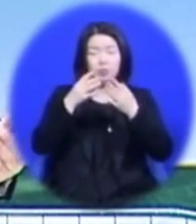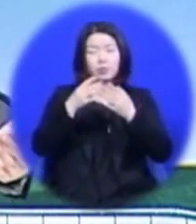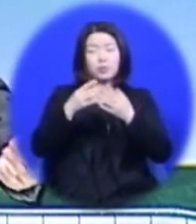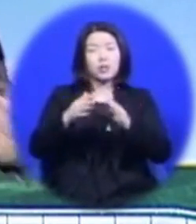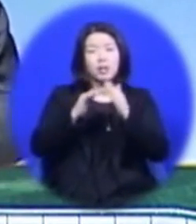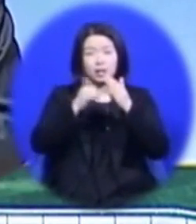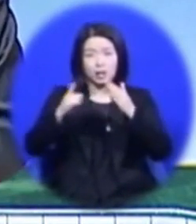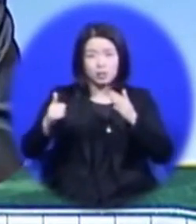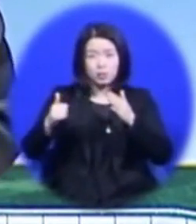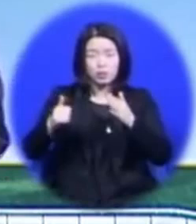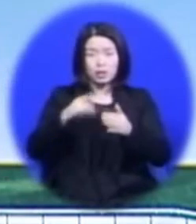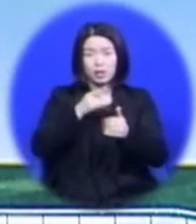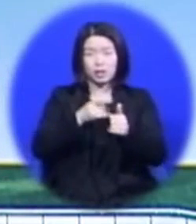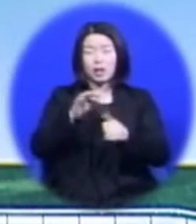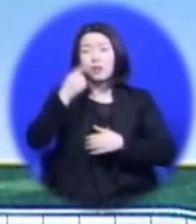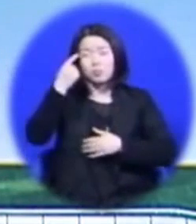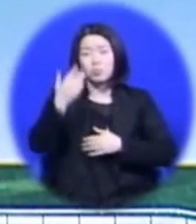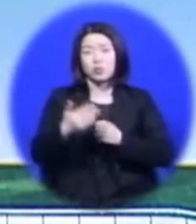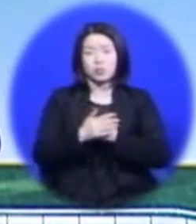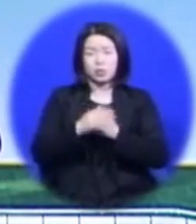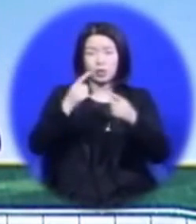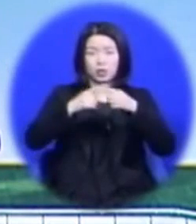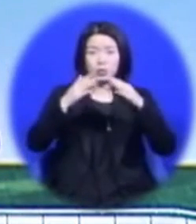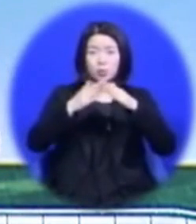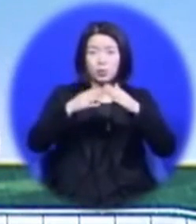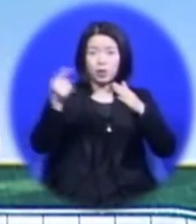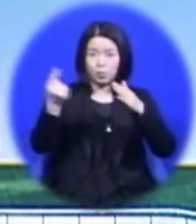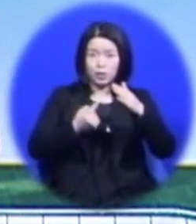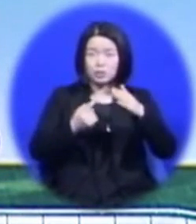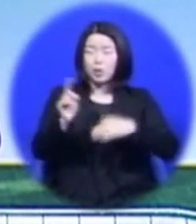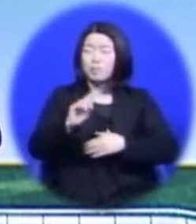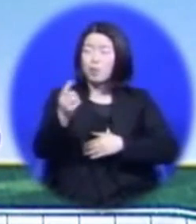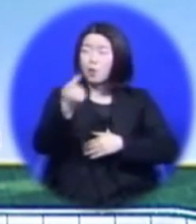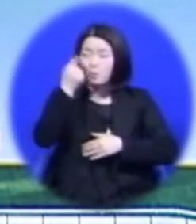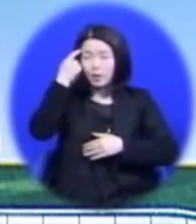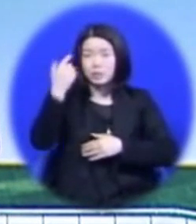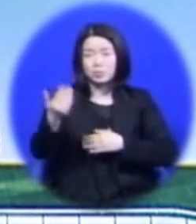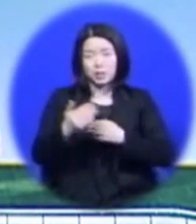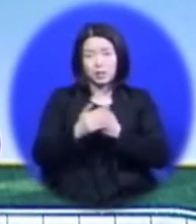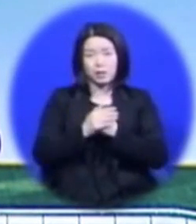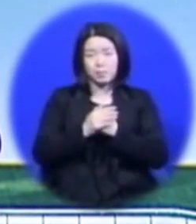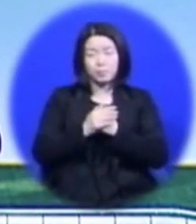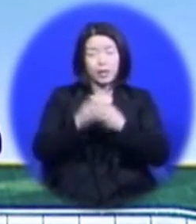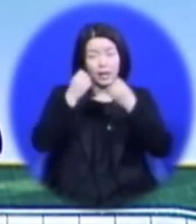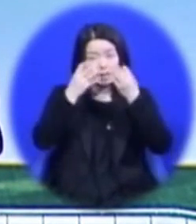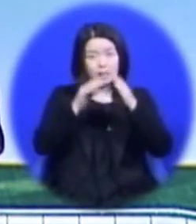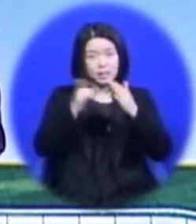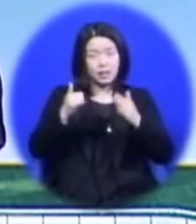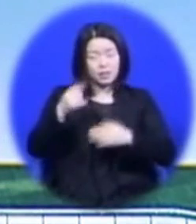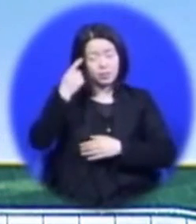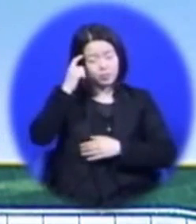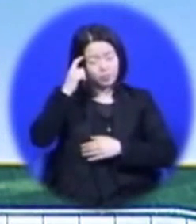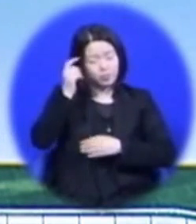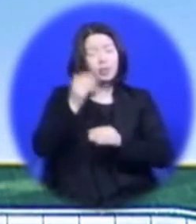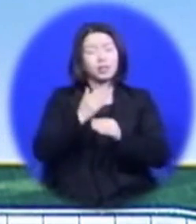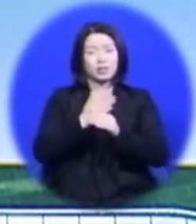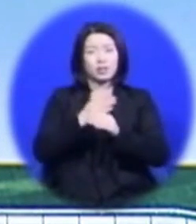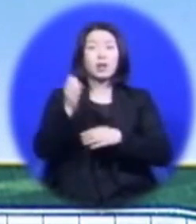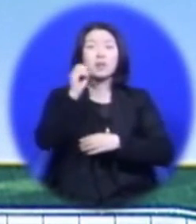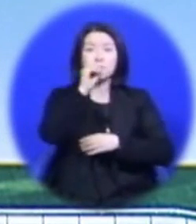세 가족에게 물었습니다. 교회에 와서 무엇을 배웠습니까? 그런 곰곰이 생각하다가